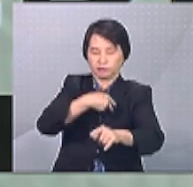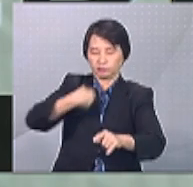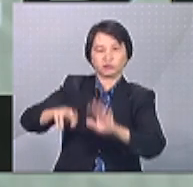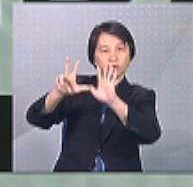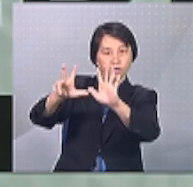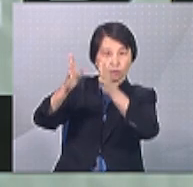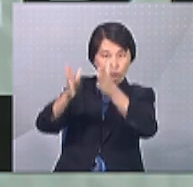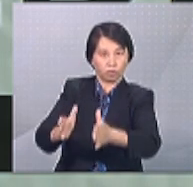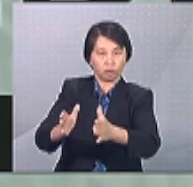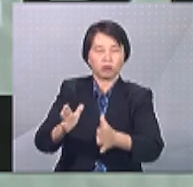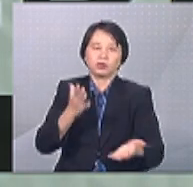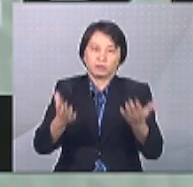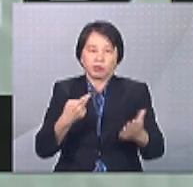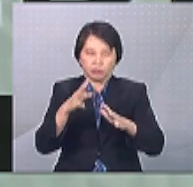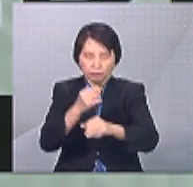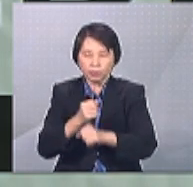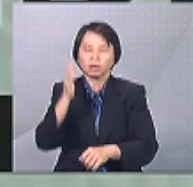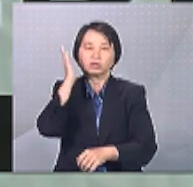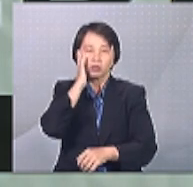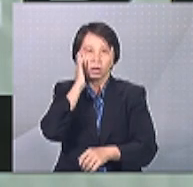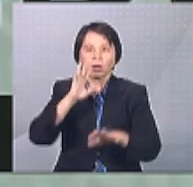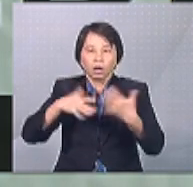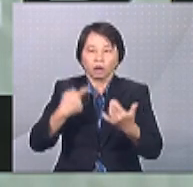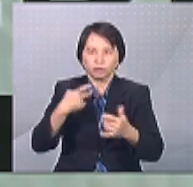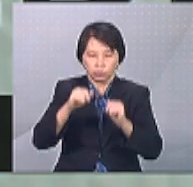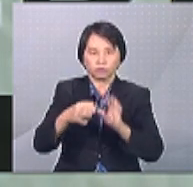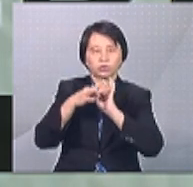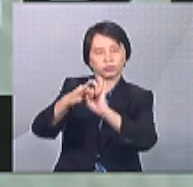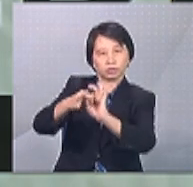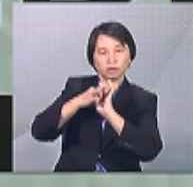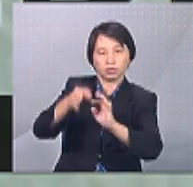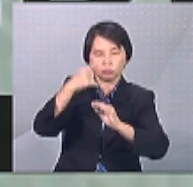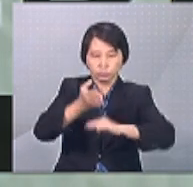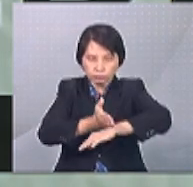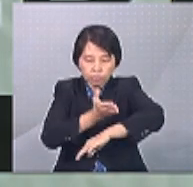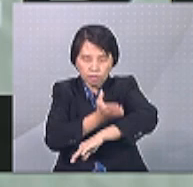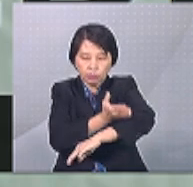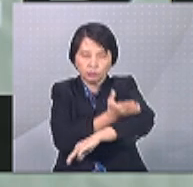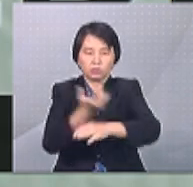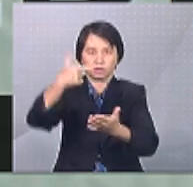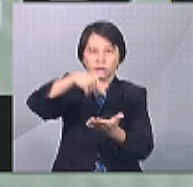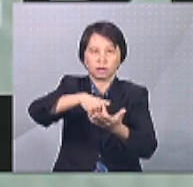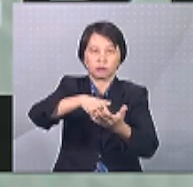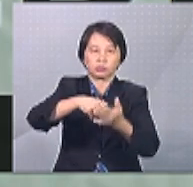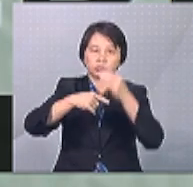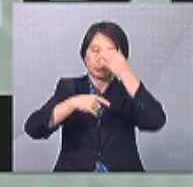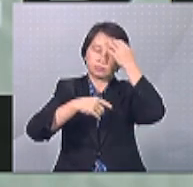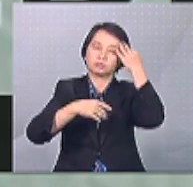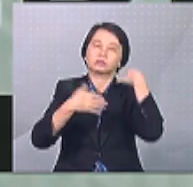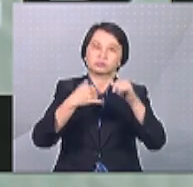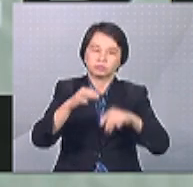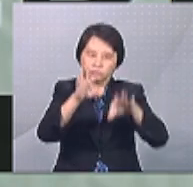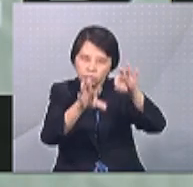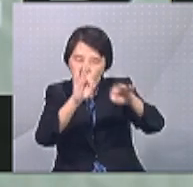dan mungkin kita dapat lihat bagaimana kita boleh bekerjasama untuk meningkatkan lagi dari segi